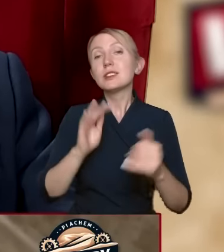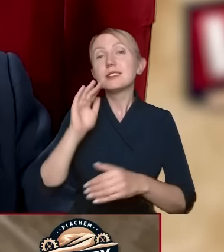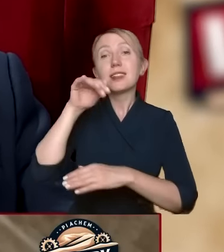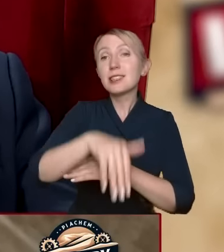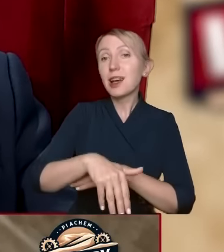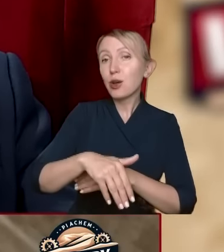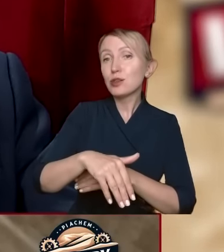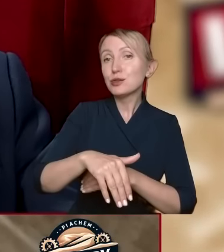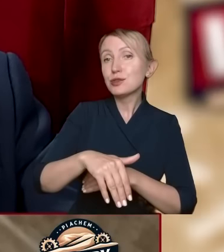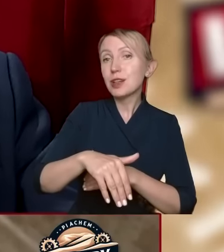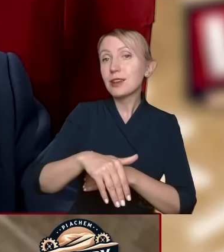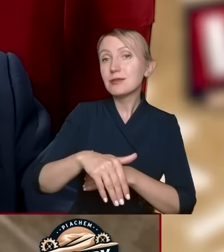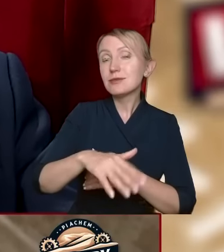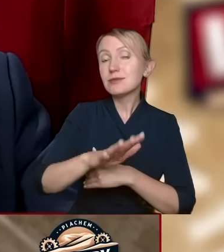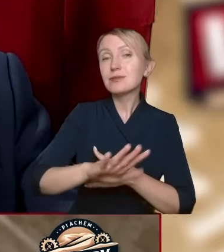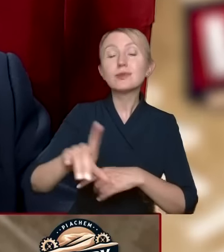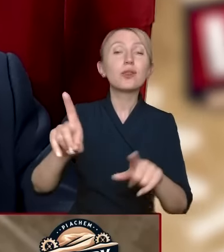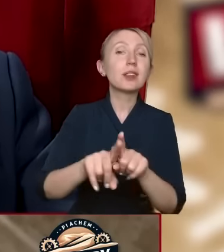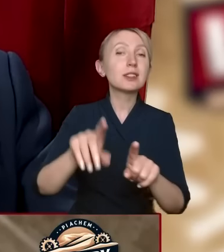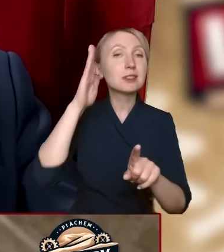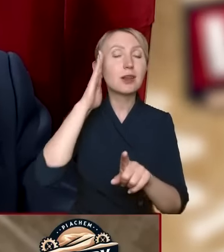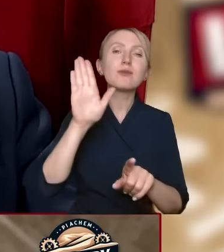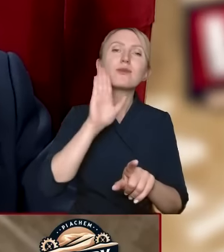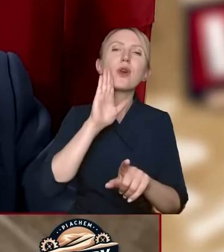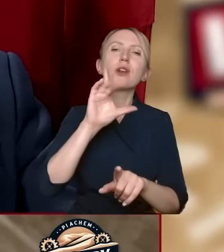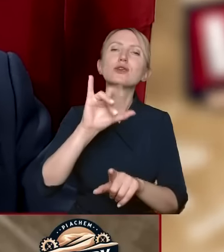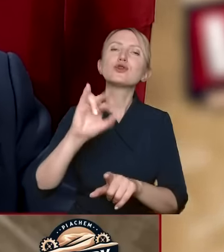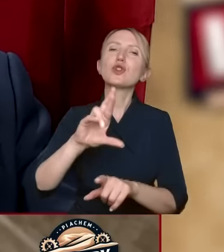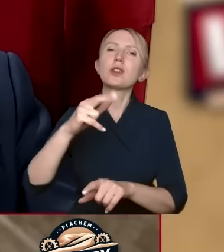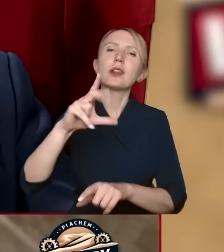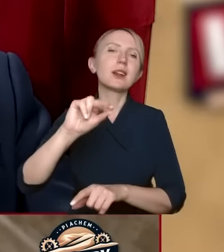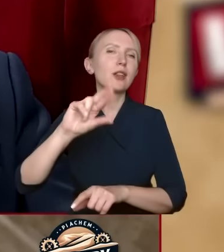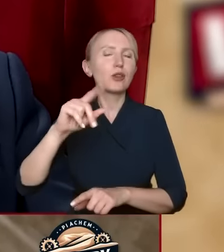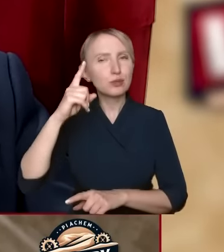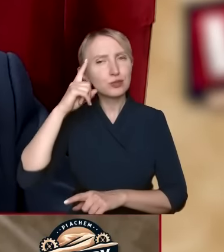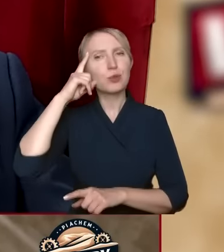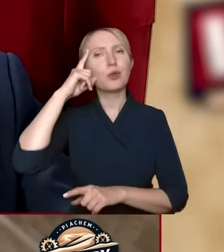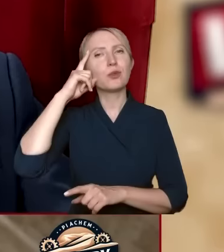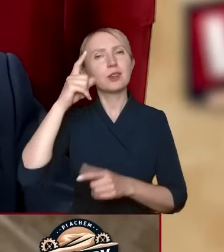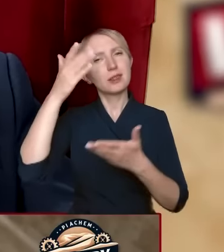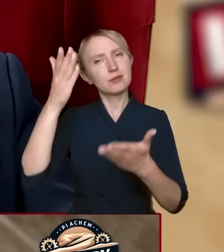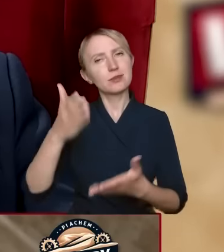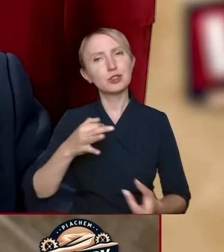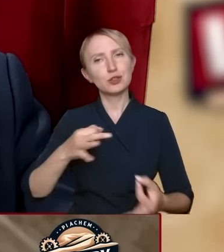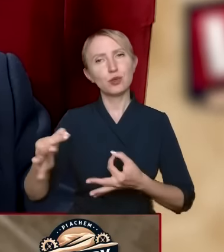byłby równie znany jak John Lennon. Przypomnijmy jego historię.